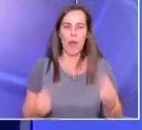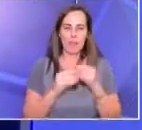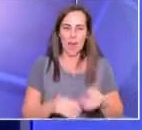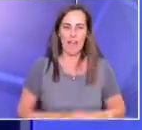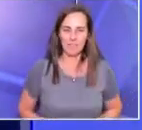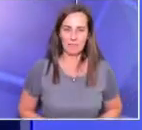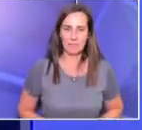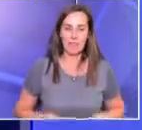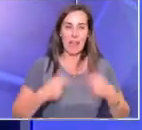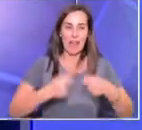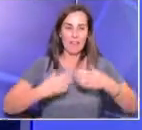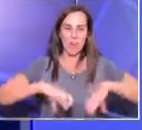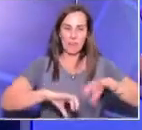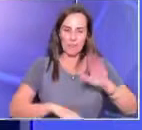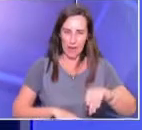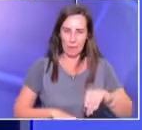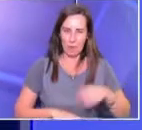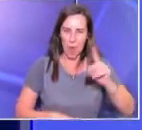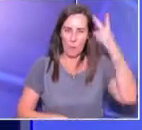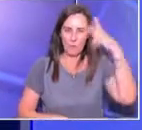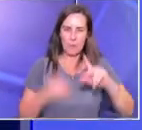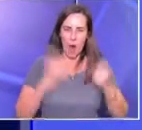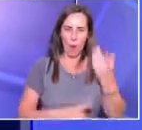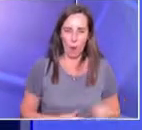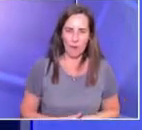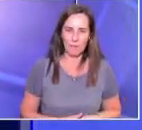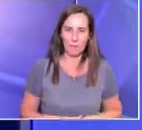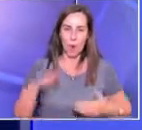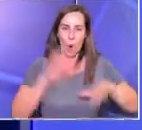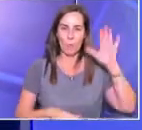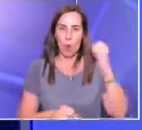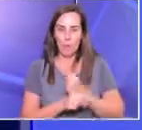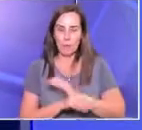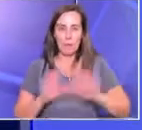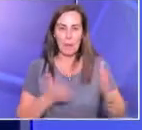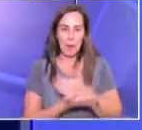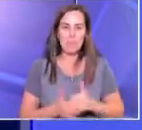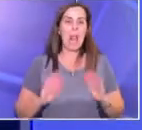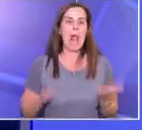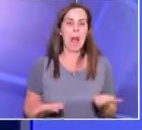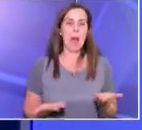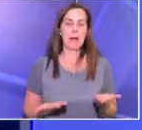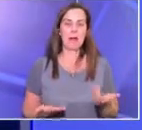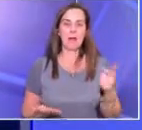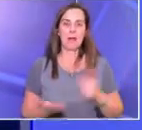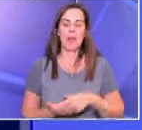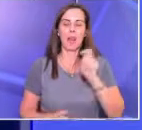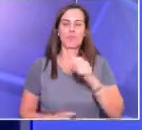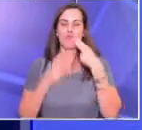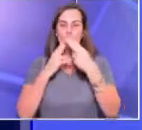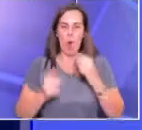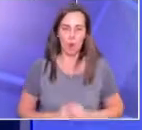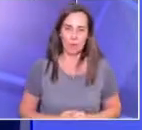זו. חברי מועצת העיר, גם הם בחלקם לא מבינים מה קורה סביבם. רובם עובדים ללא שכר. למה? למחוקק